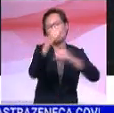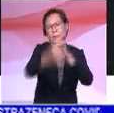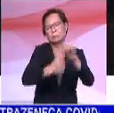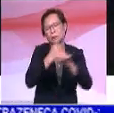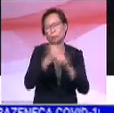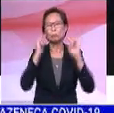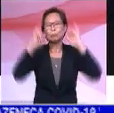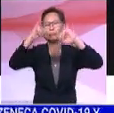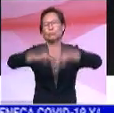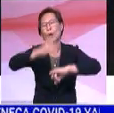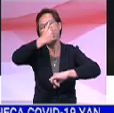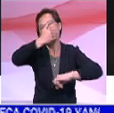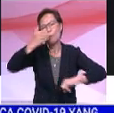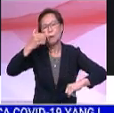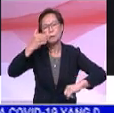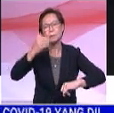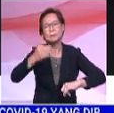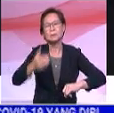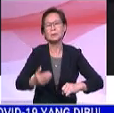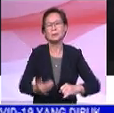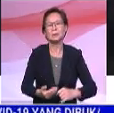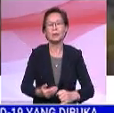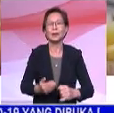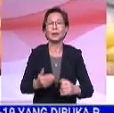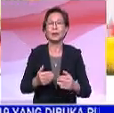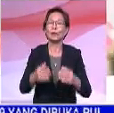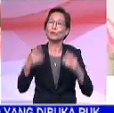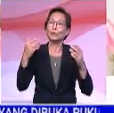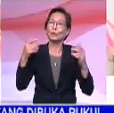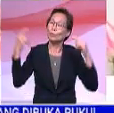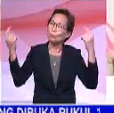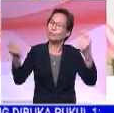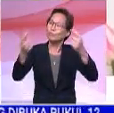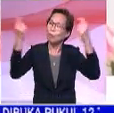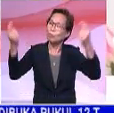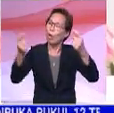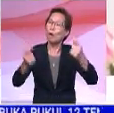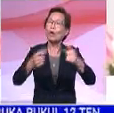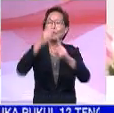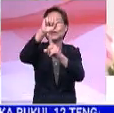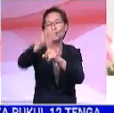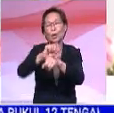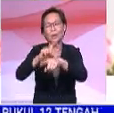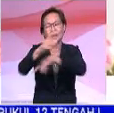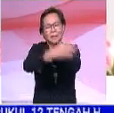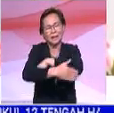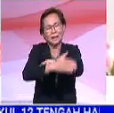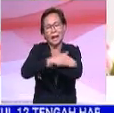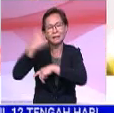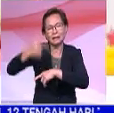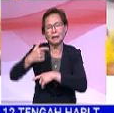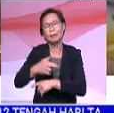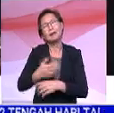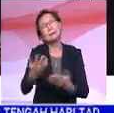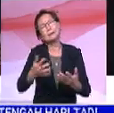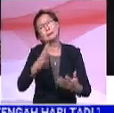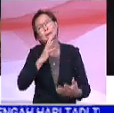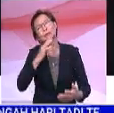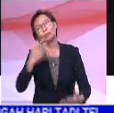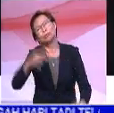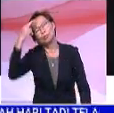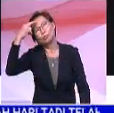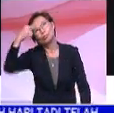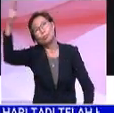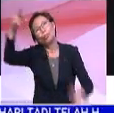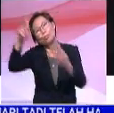menjalankan ibadah puasa dan meraihkan ketibaan Syawal di negara orang. Walaupun mengakui rindukan kampung halaman,